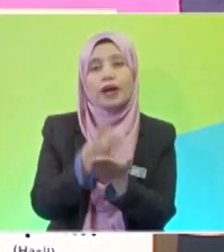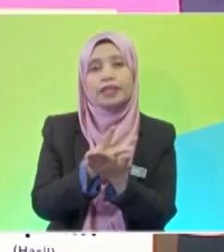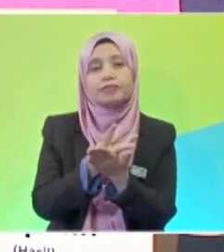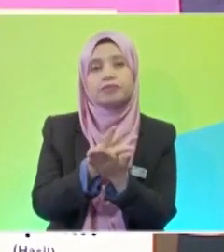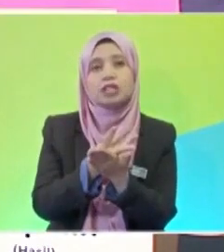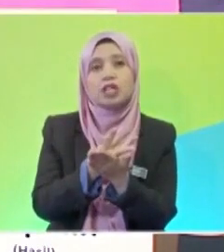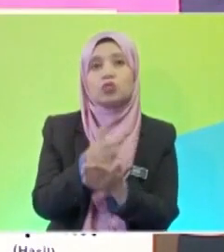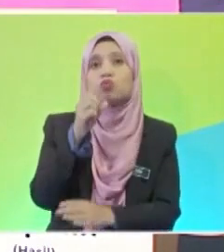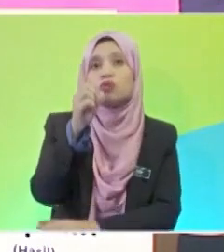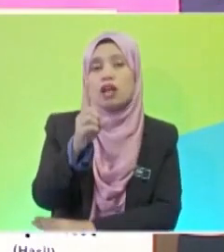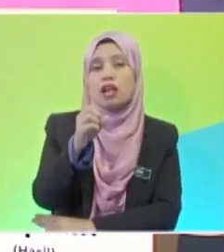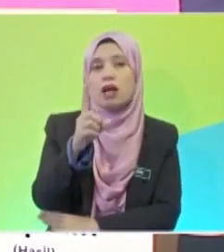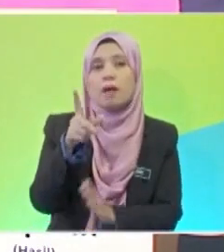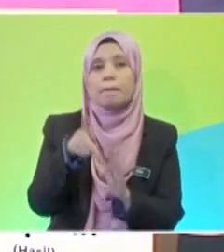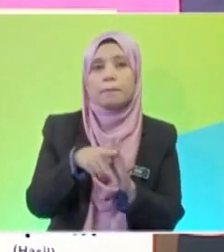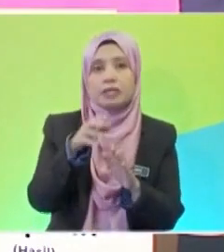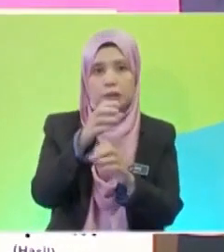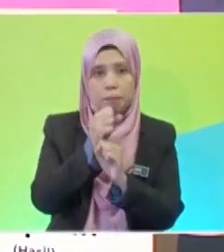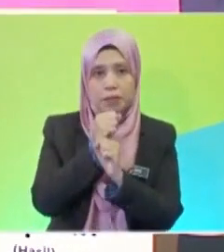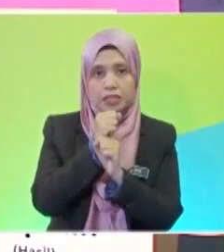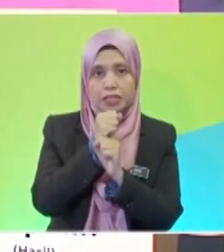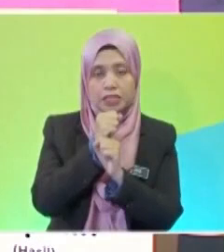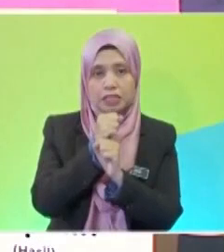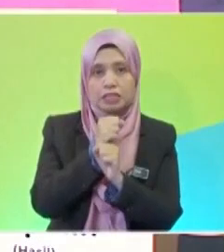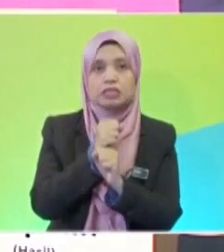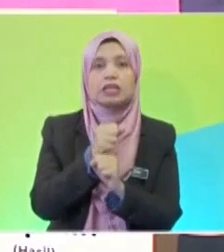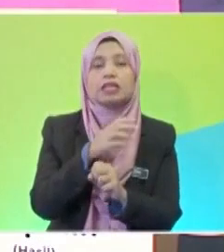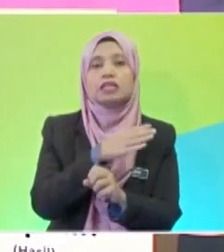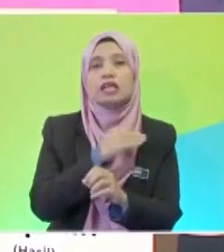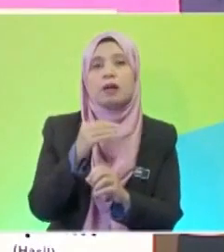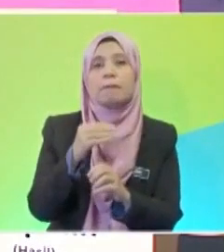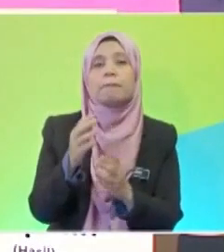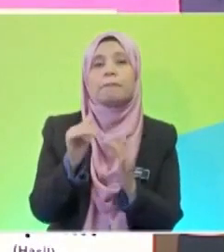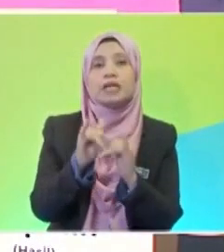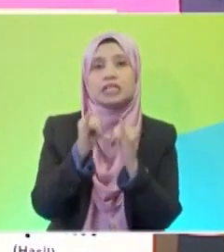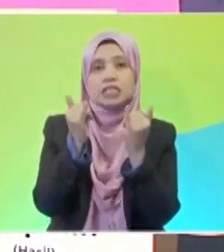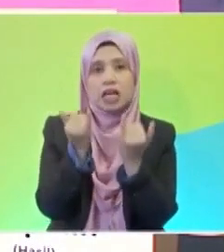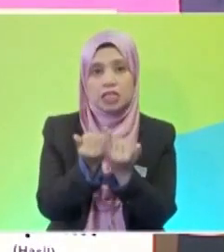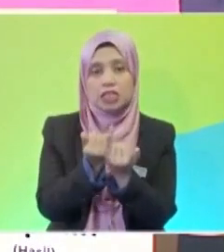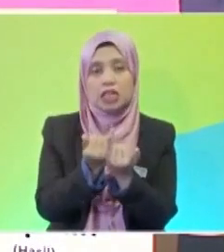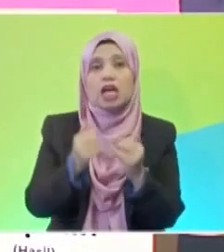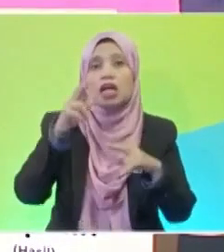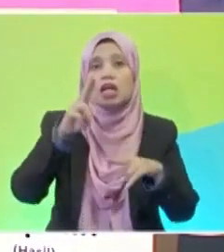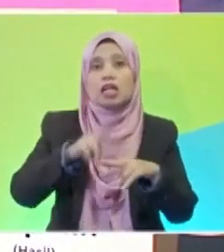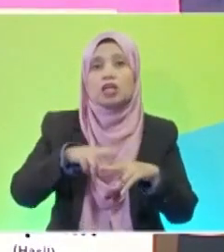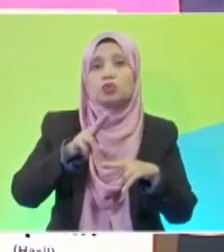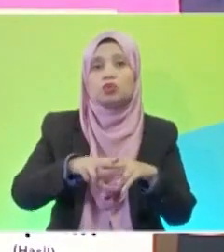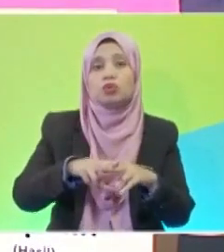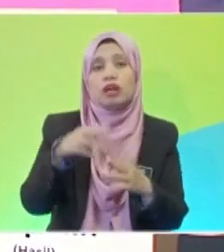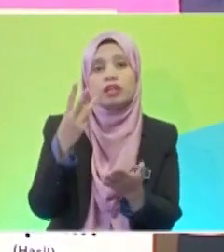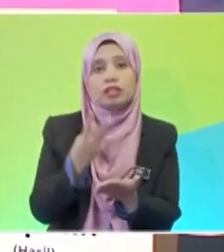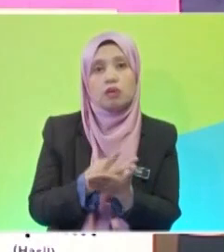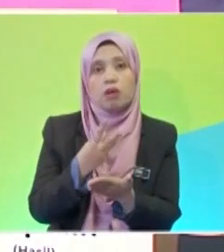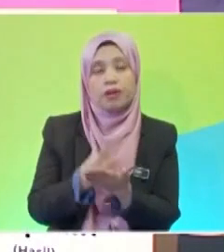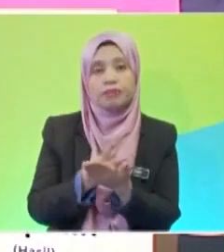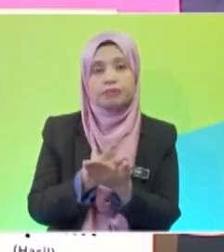okey, penyata pendapatan atau akaun perdagangan dan untung rugi, dan penyata kedudukan kewangan. Okey, awak sekarang dah